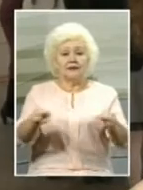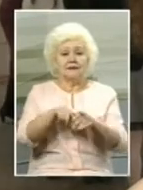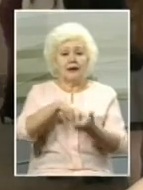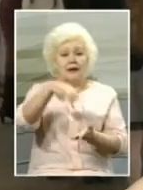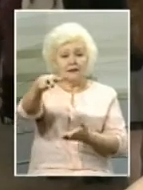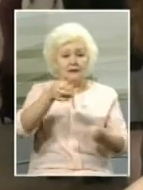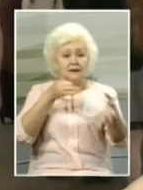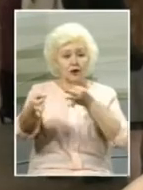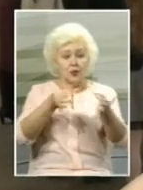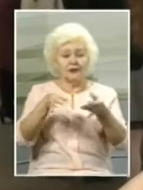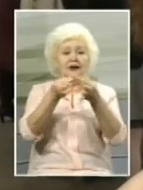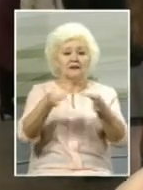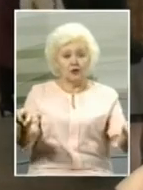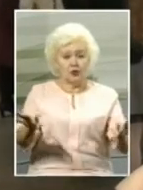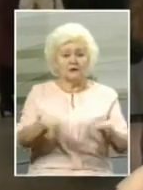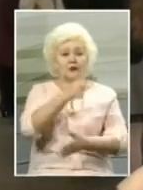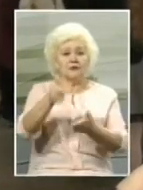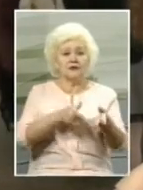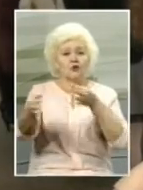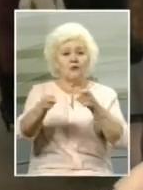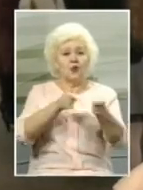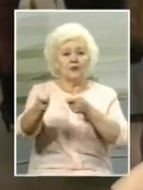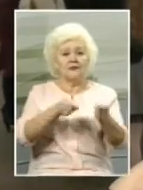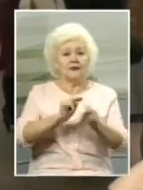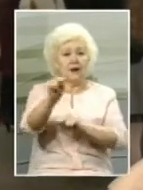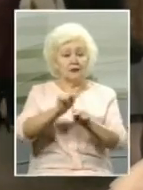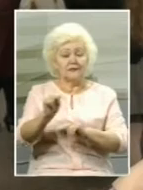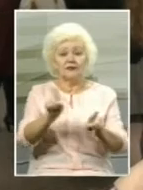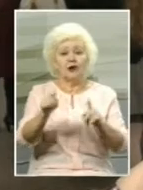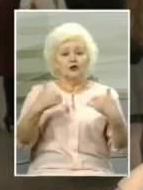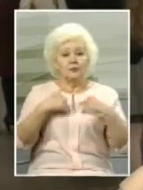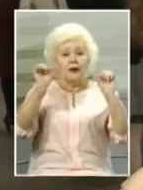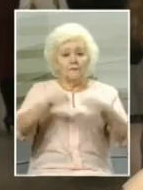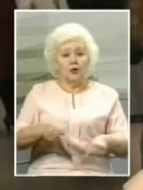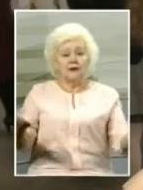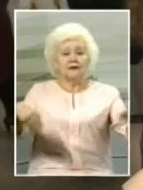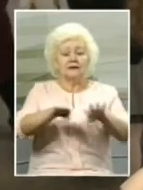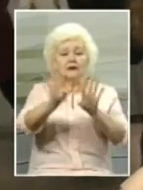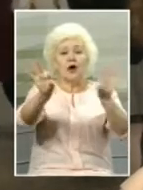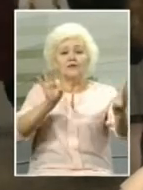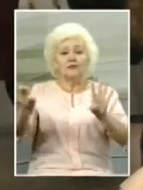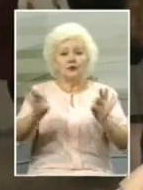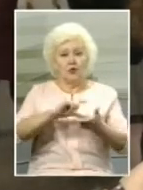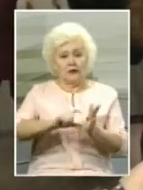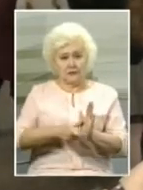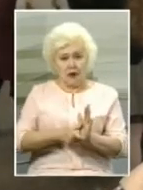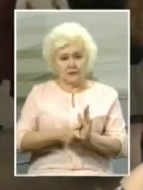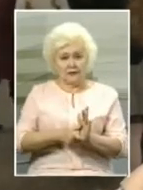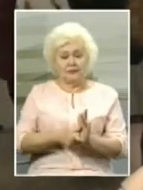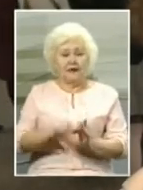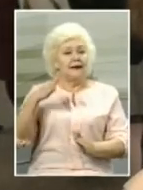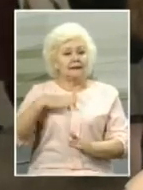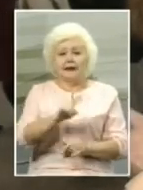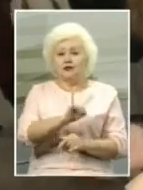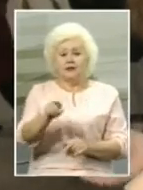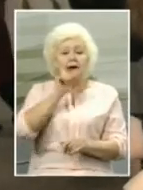лист на дозвіл міського управління освіти на те, щоб ми могли закривати вибірково класи. Не